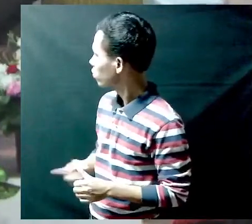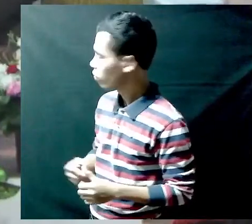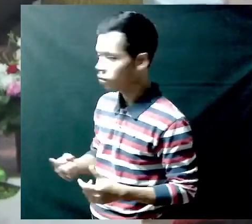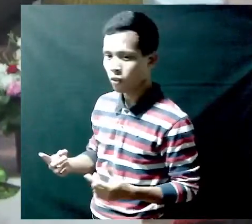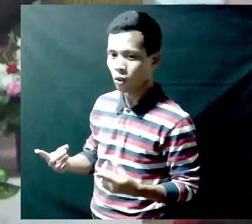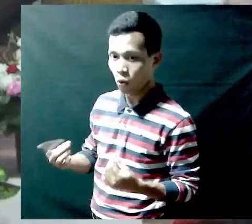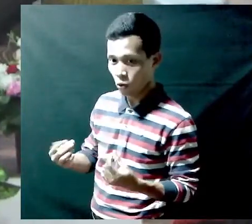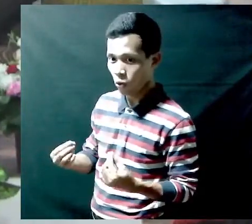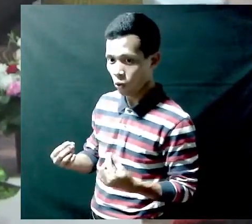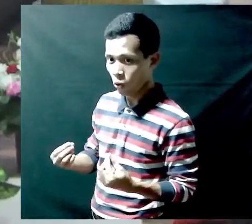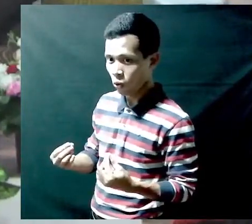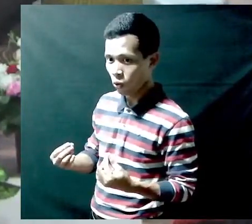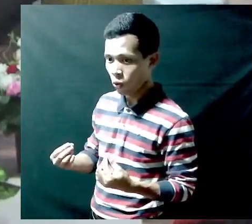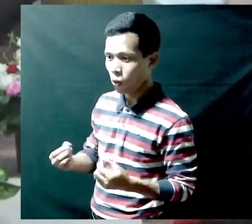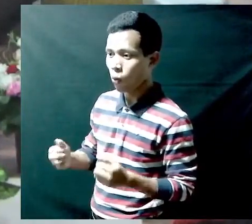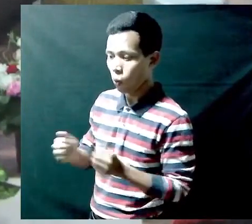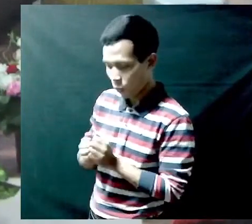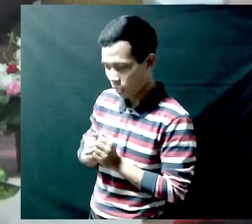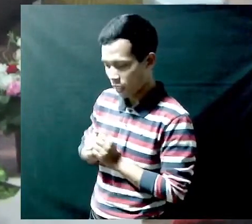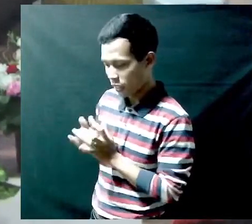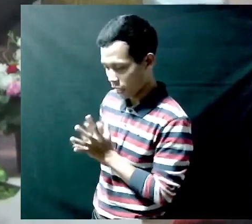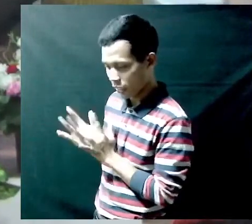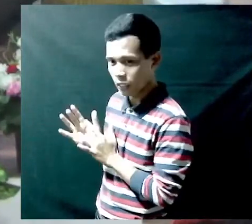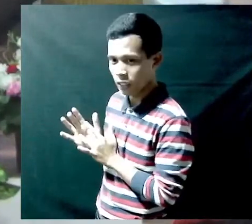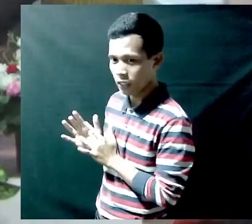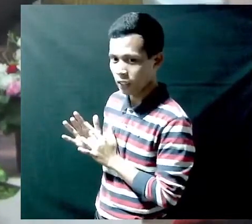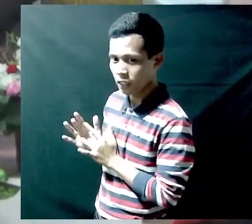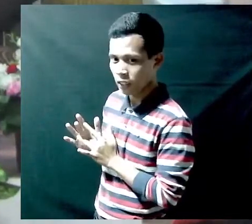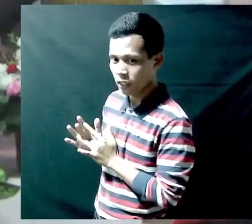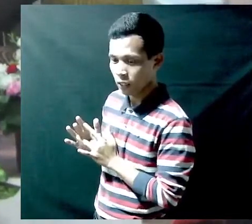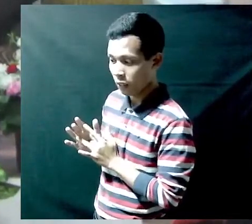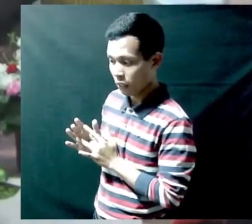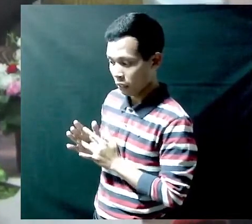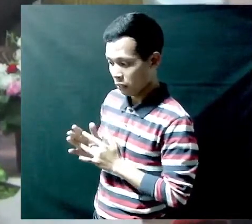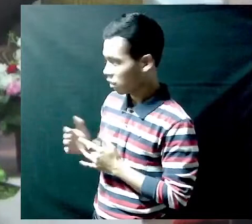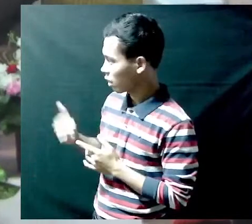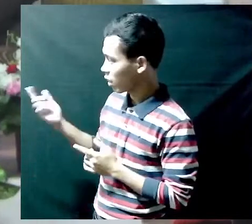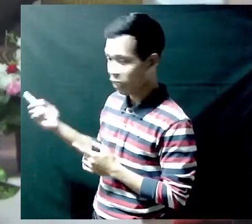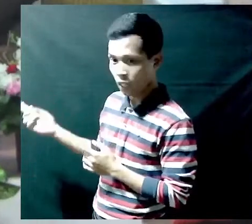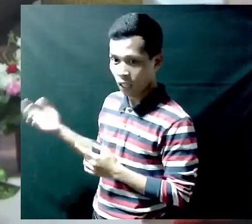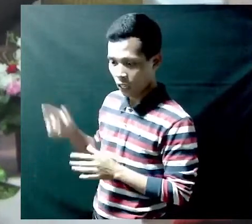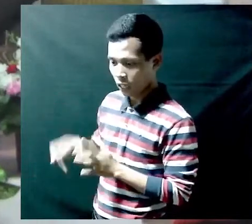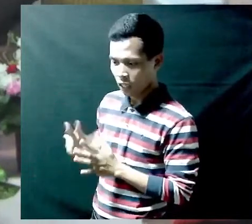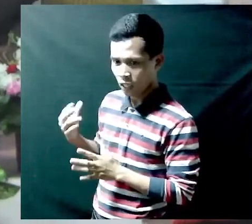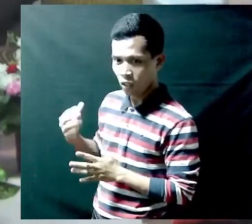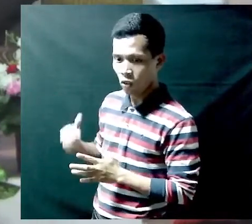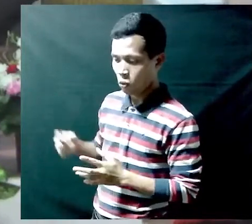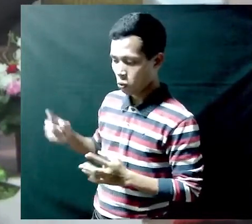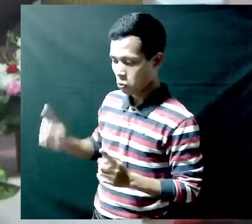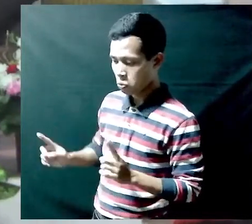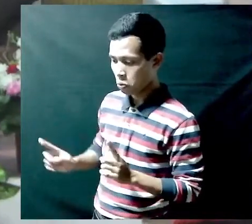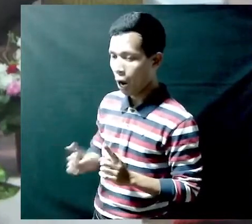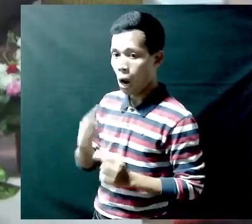Ginagawa niya yon with me. Yung kanina, ginagawa niya yon for